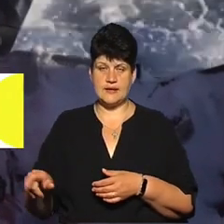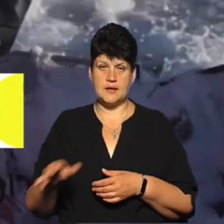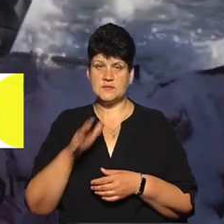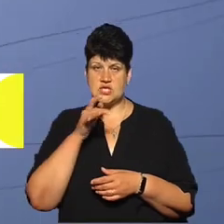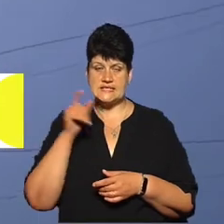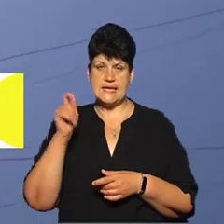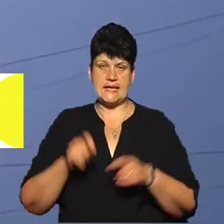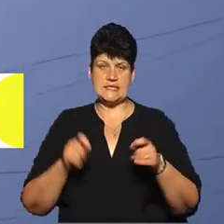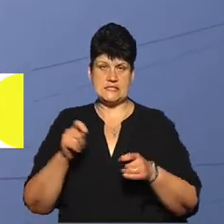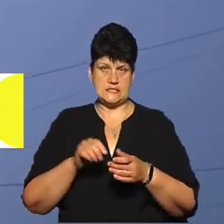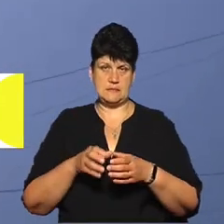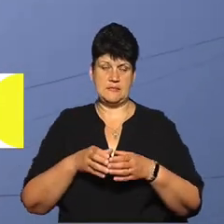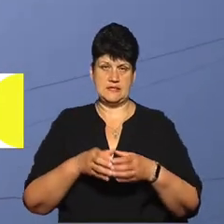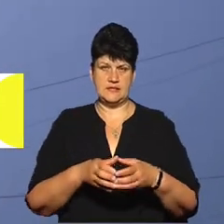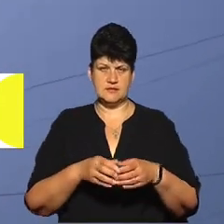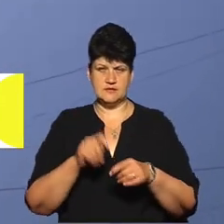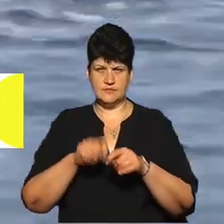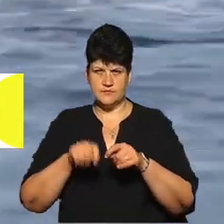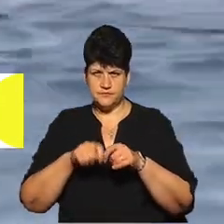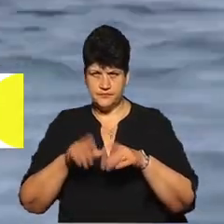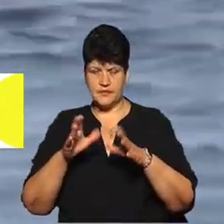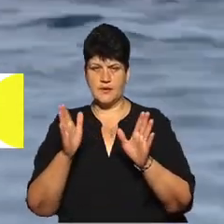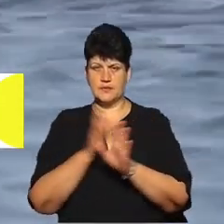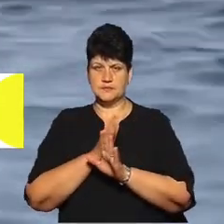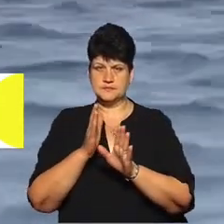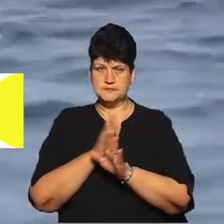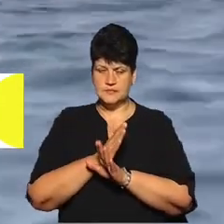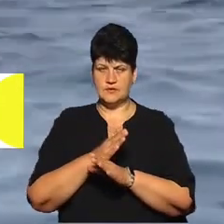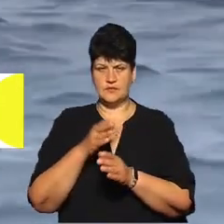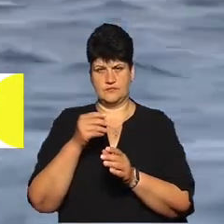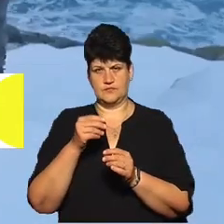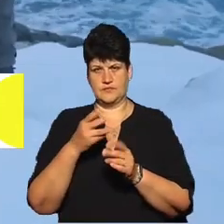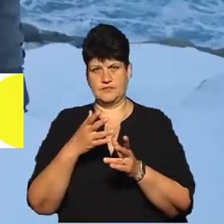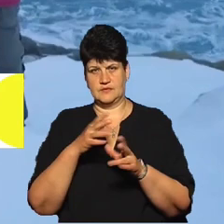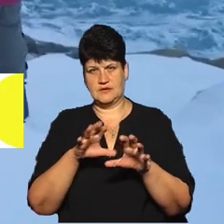науковці досліджують верхню частину атмосфери Землі, вивчають антарктичних